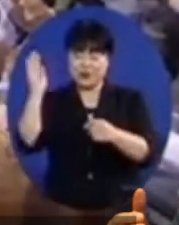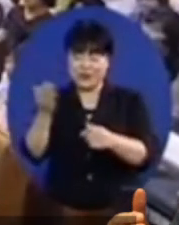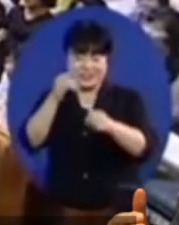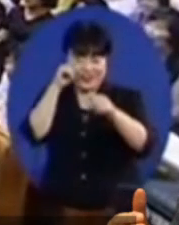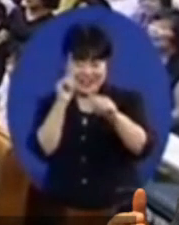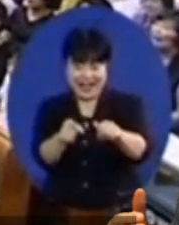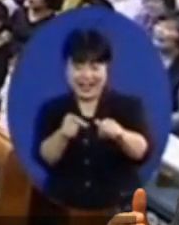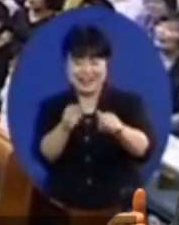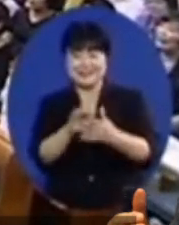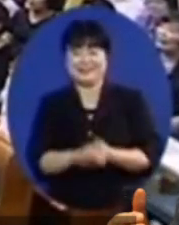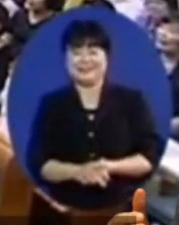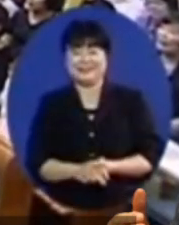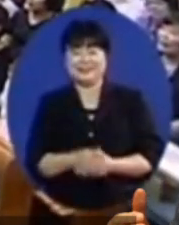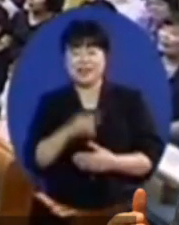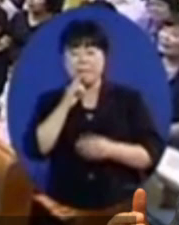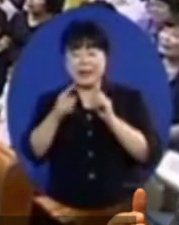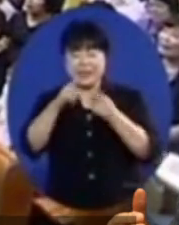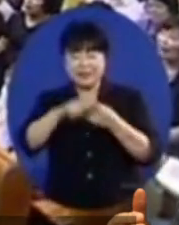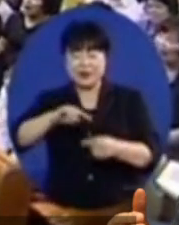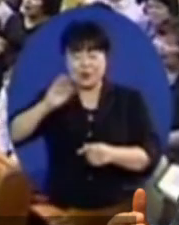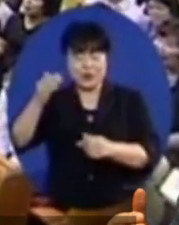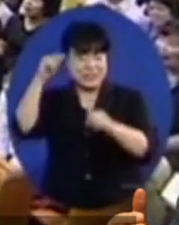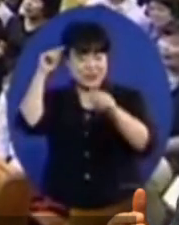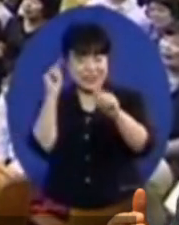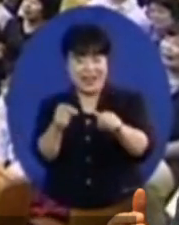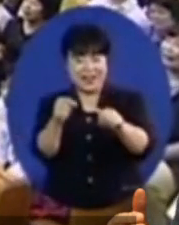될지어다, 내 말한 대로 될지어다.